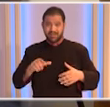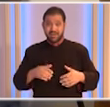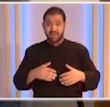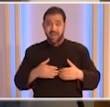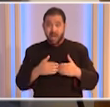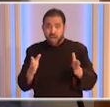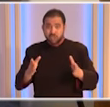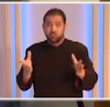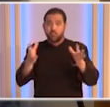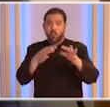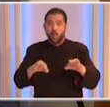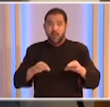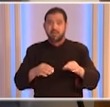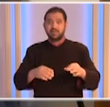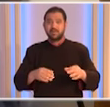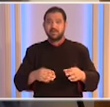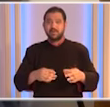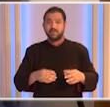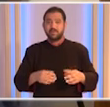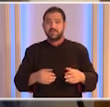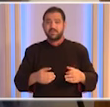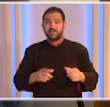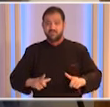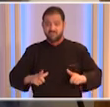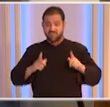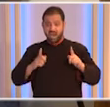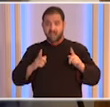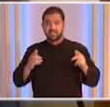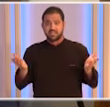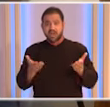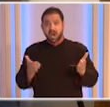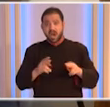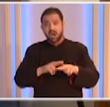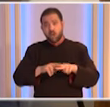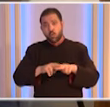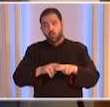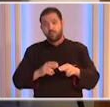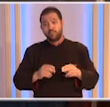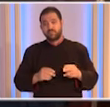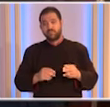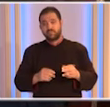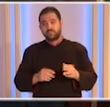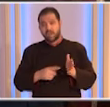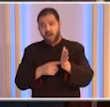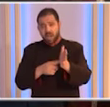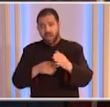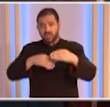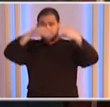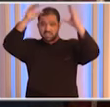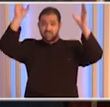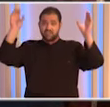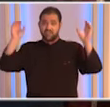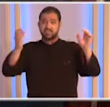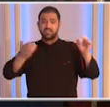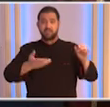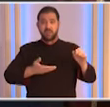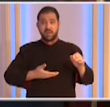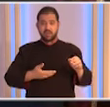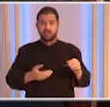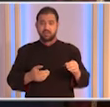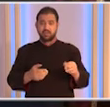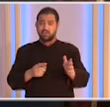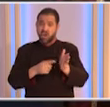ei, a luat ființă, o altă ființă omenească, care, așa cum cometează și interpretează Sfinții Prin și